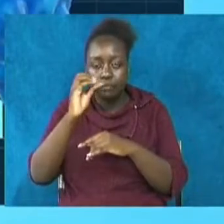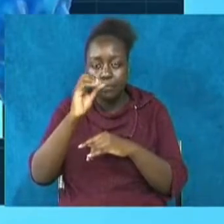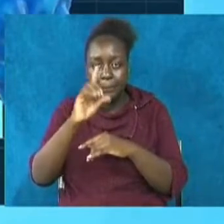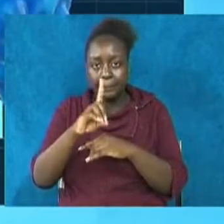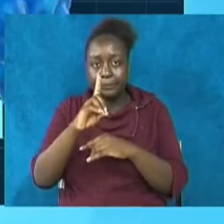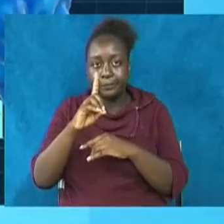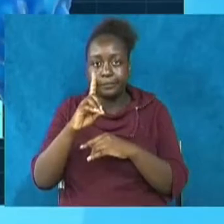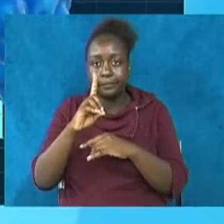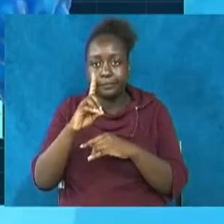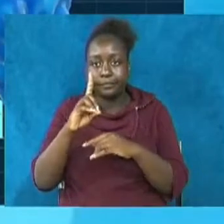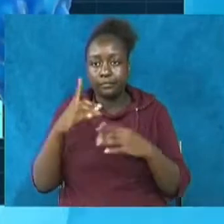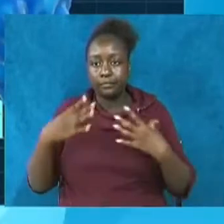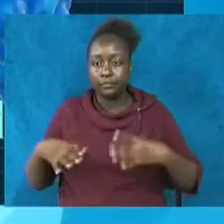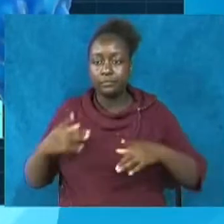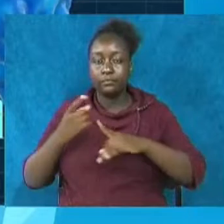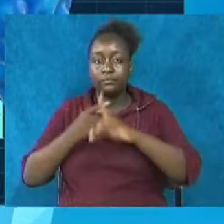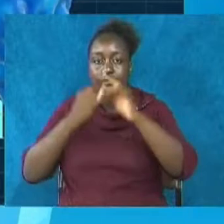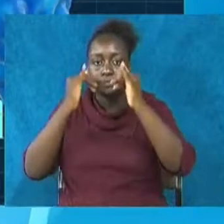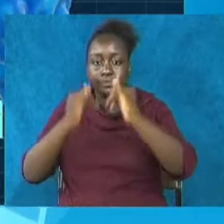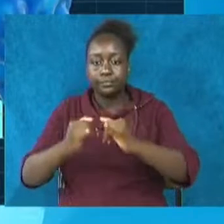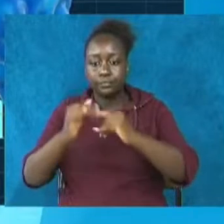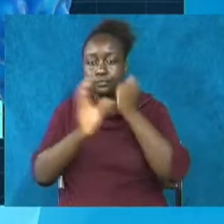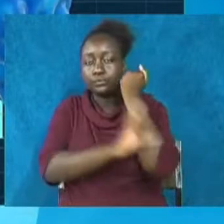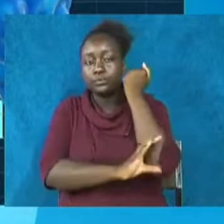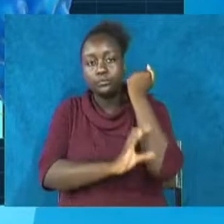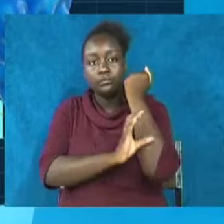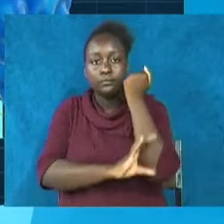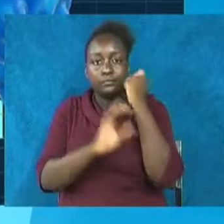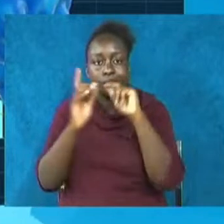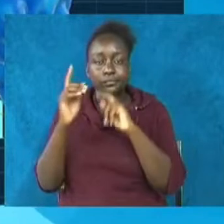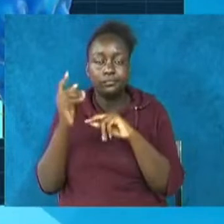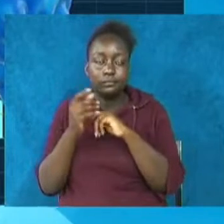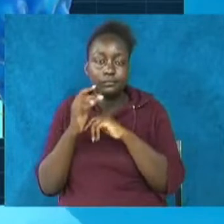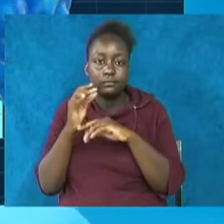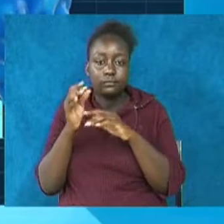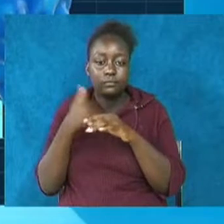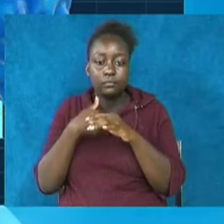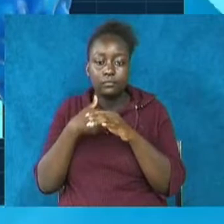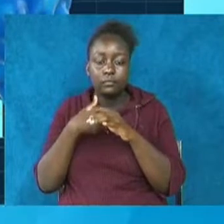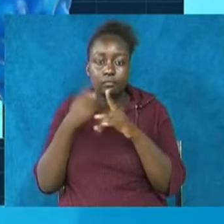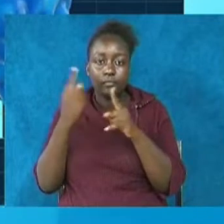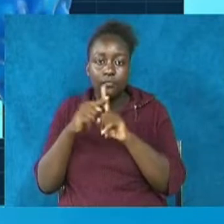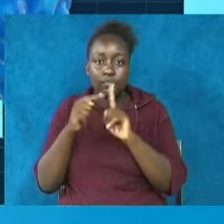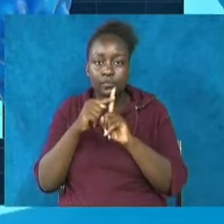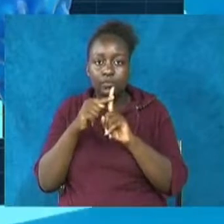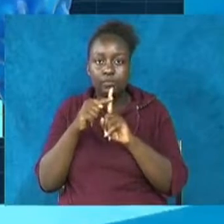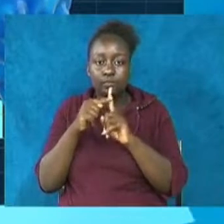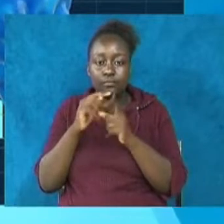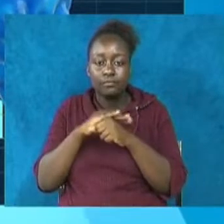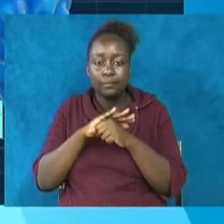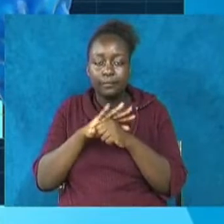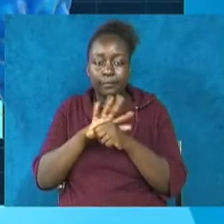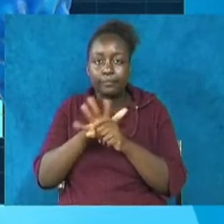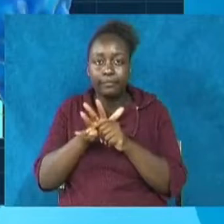watu kutoka nchi geni wakiwa 24. Hii inaleta jumla ya visa vilivyothibitishwa